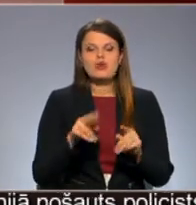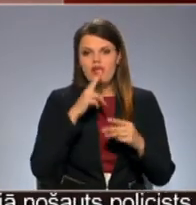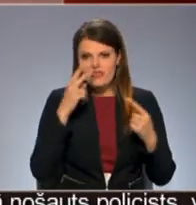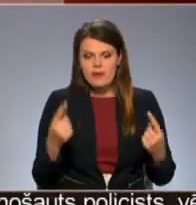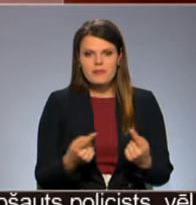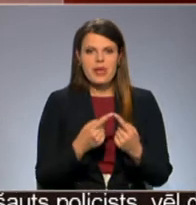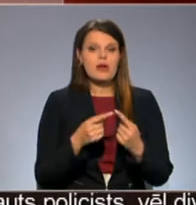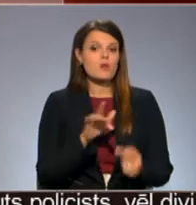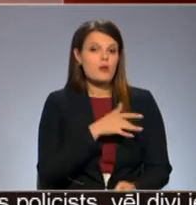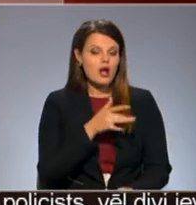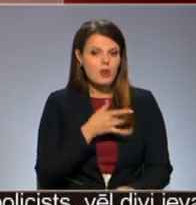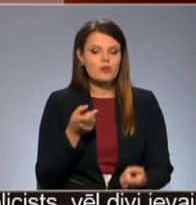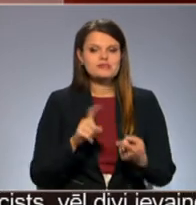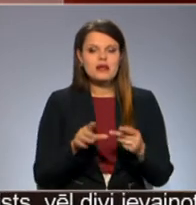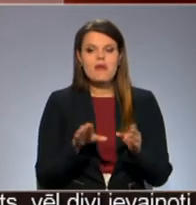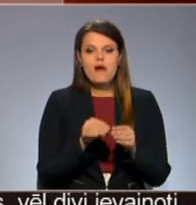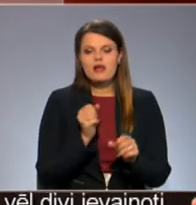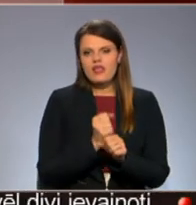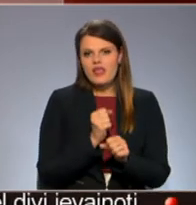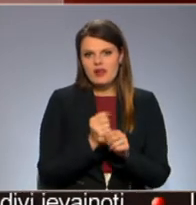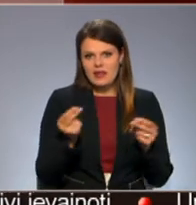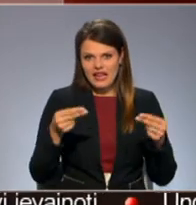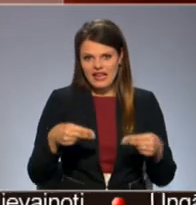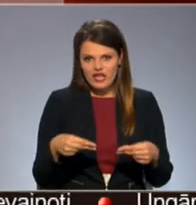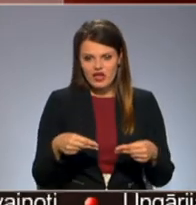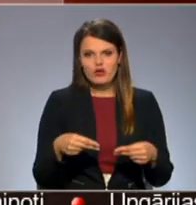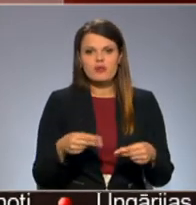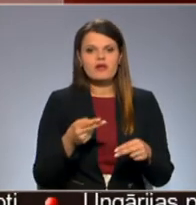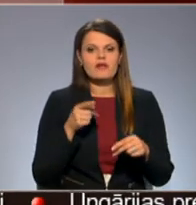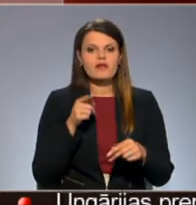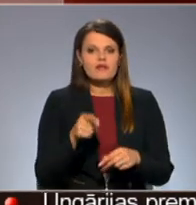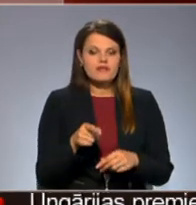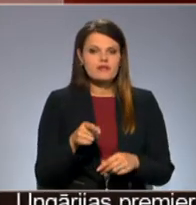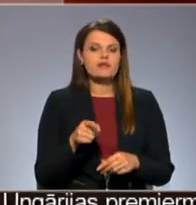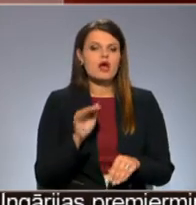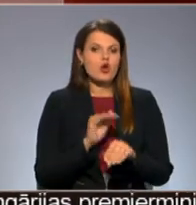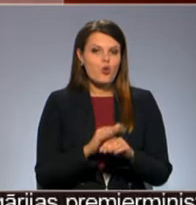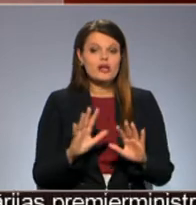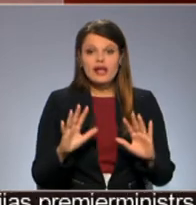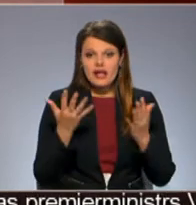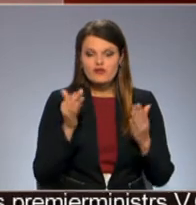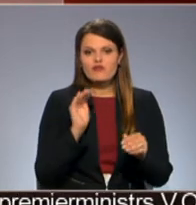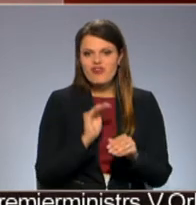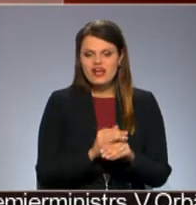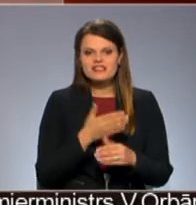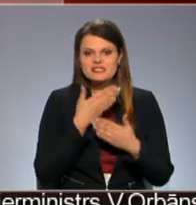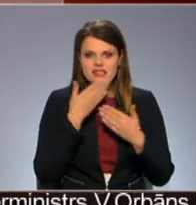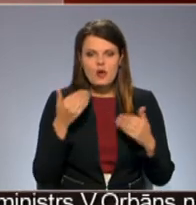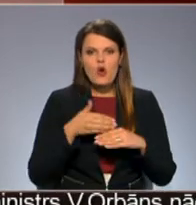nepiemēro pakalpojumiem saskaņā ar darbu līgumiem. Tātad, respektīvi, konkrētajā gadījumā faktiski